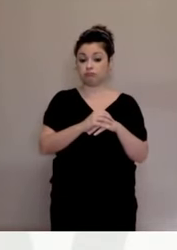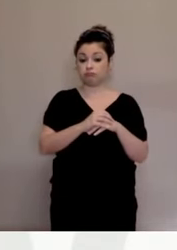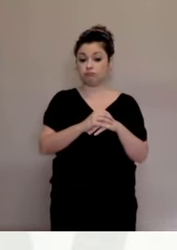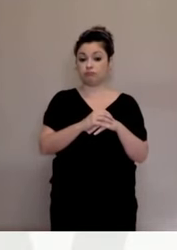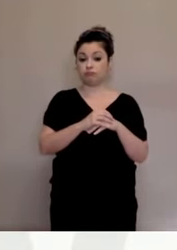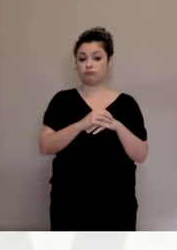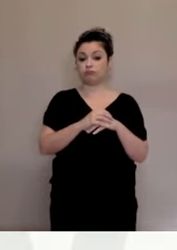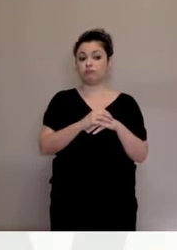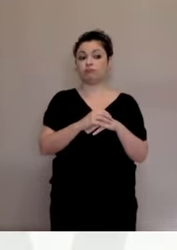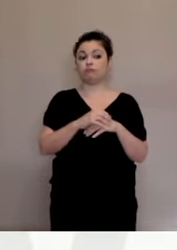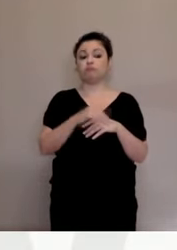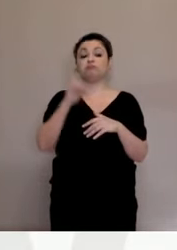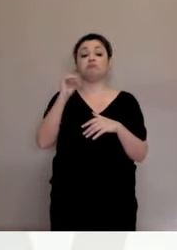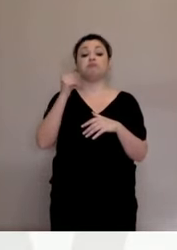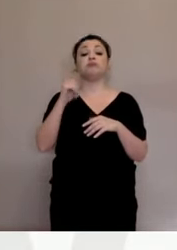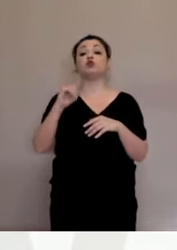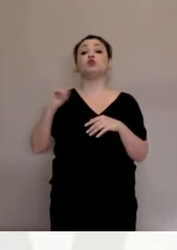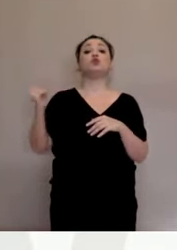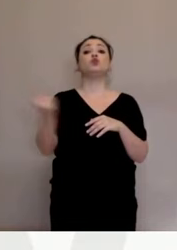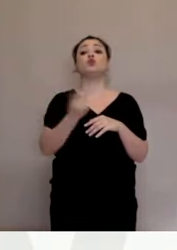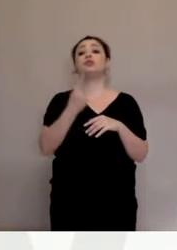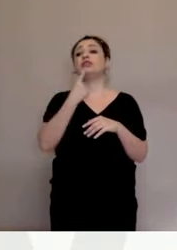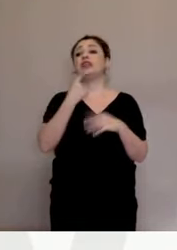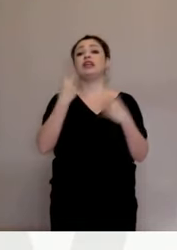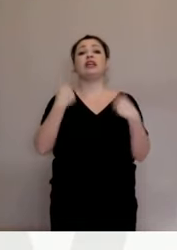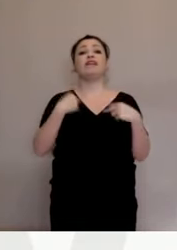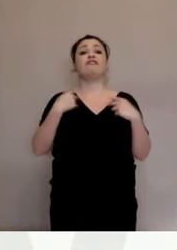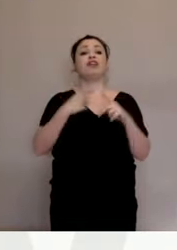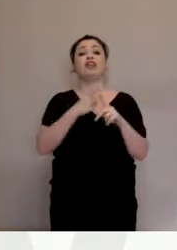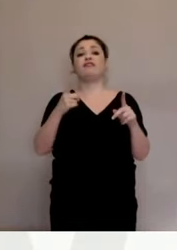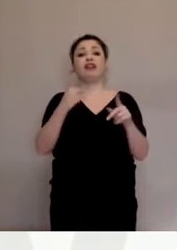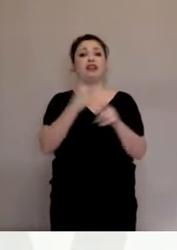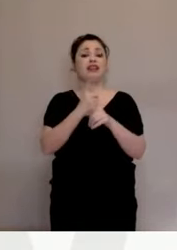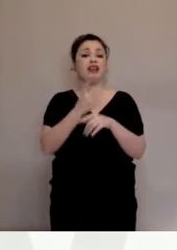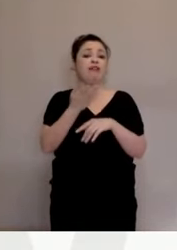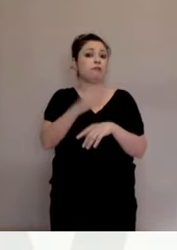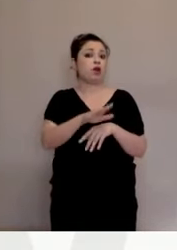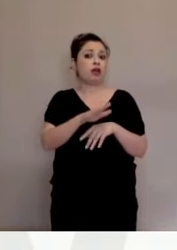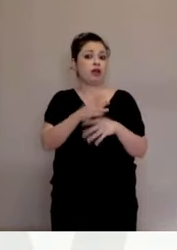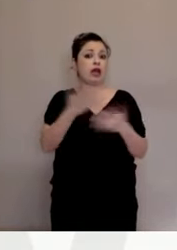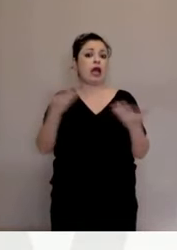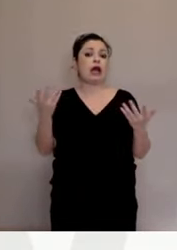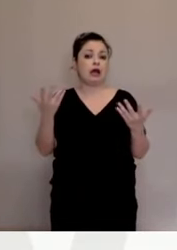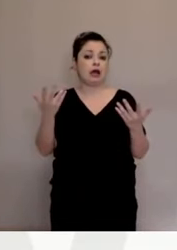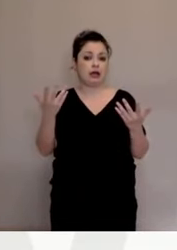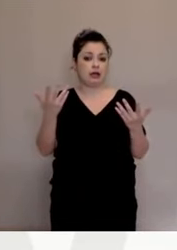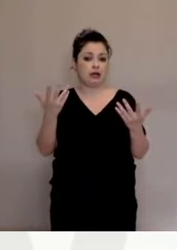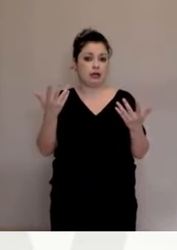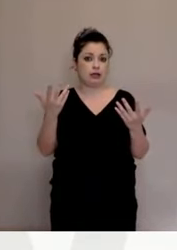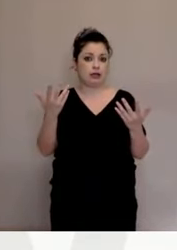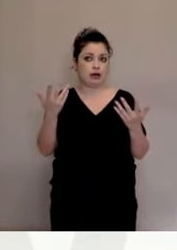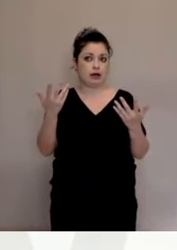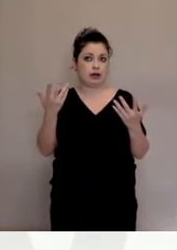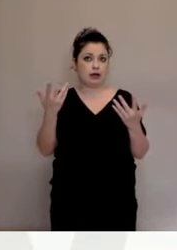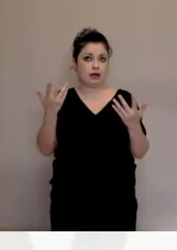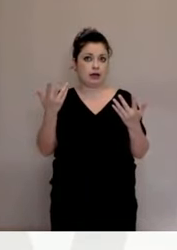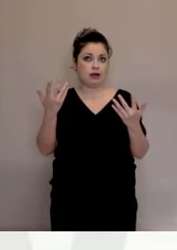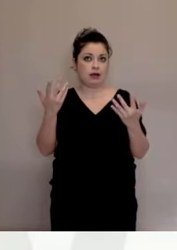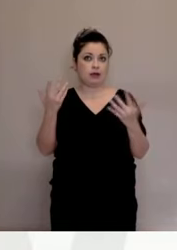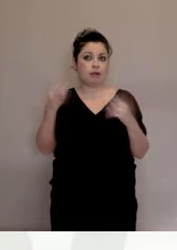Si tutti i viventi hanno da morire, perché non la totalità? Ah.